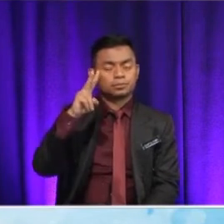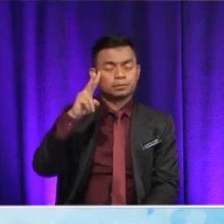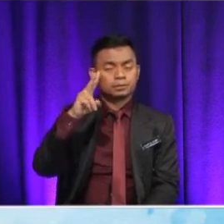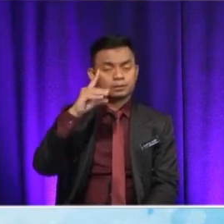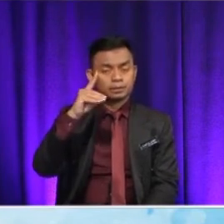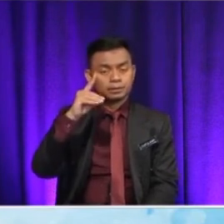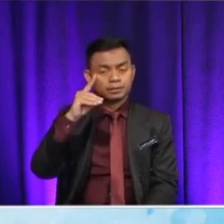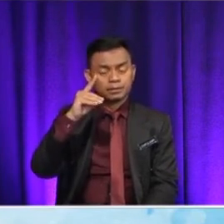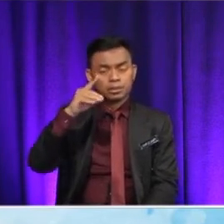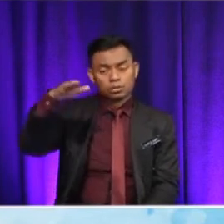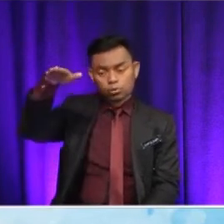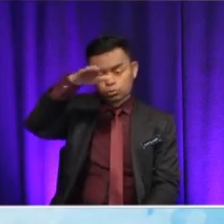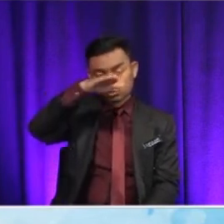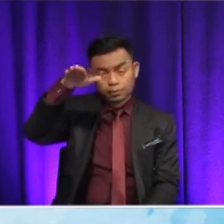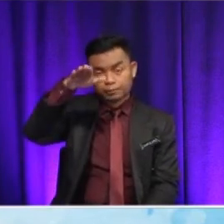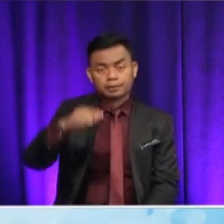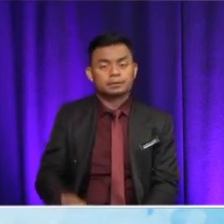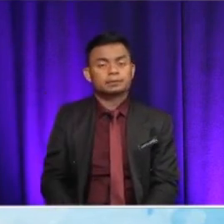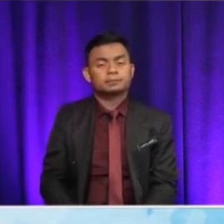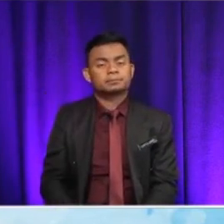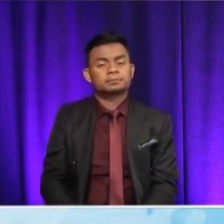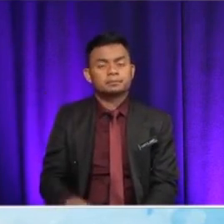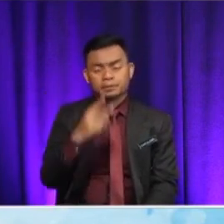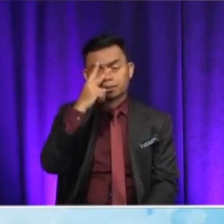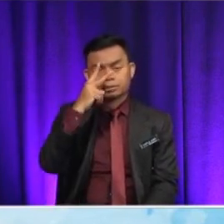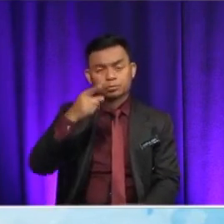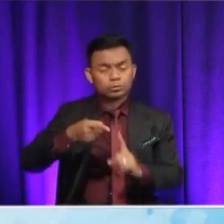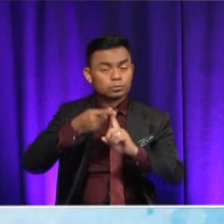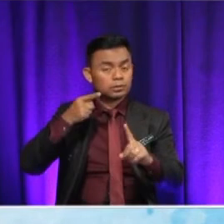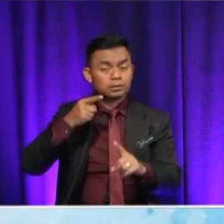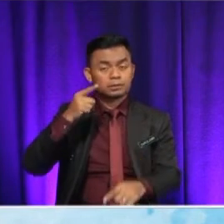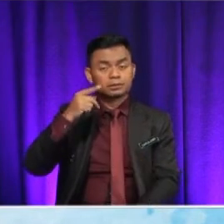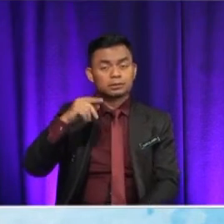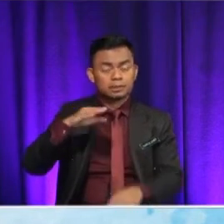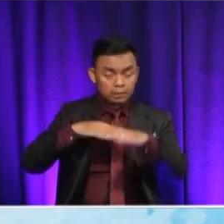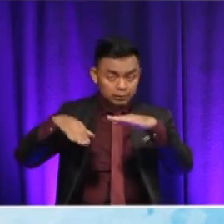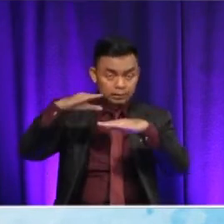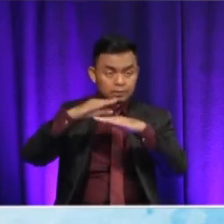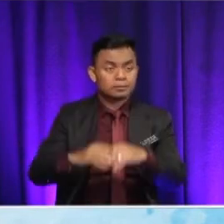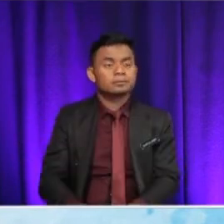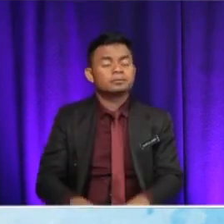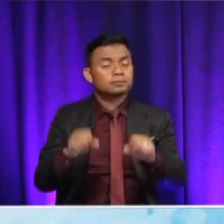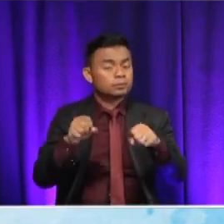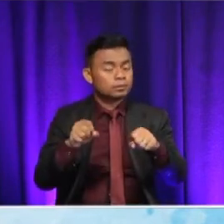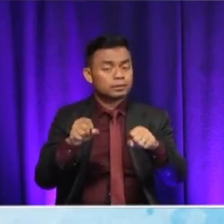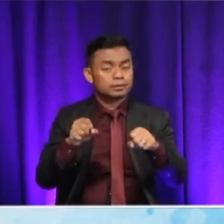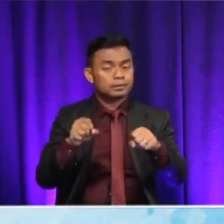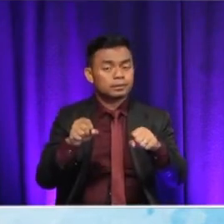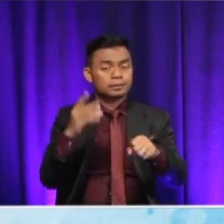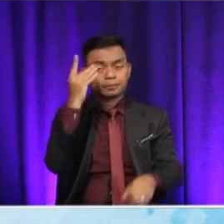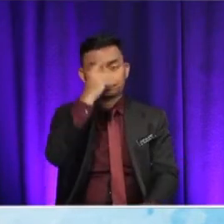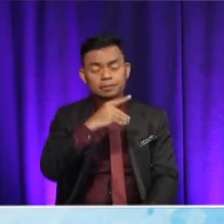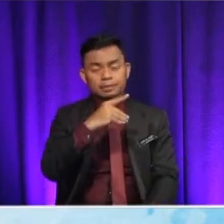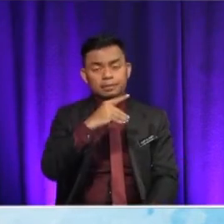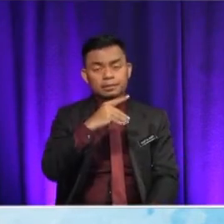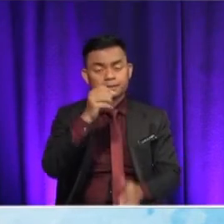ini ortografik. Ortografik yang pandang dari atas. Boleh jadi ortografik yang pandang dari pandangan hadapan. Pandangan sisi pun ada.